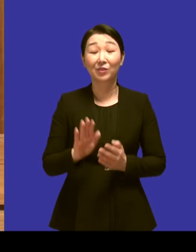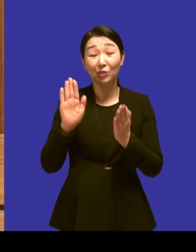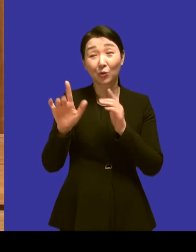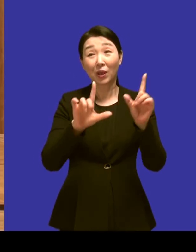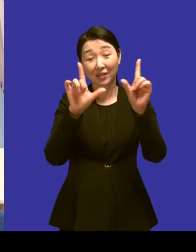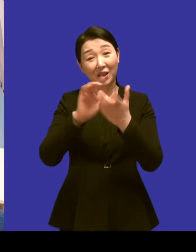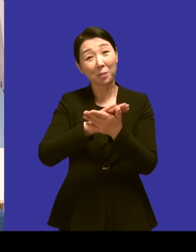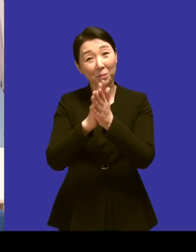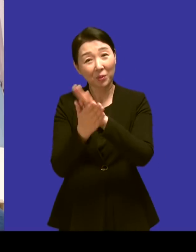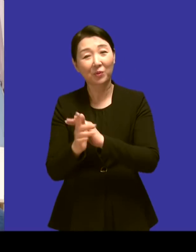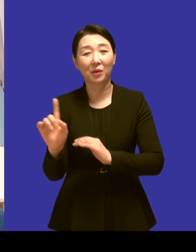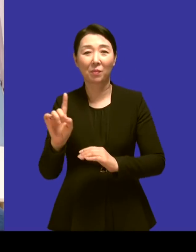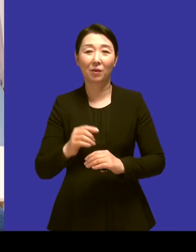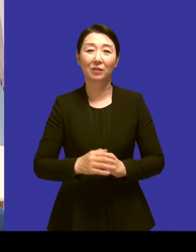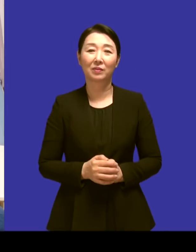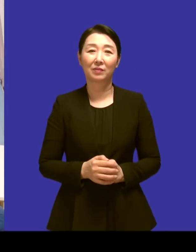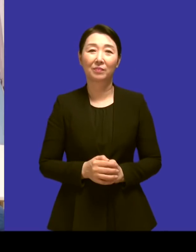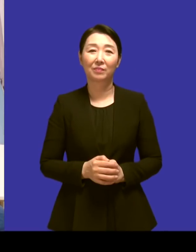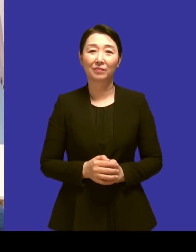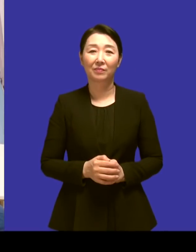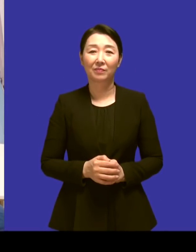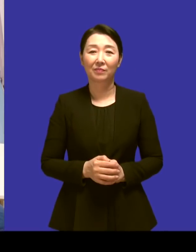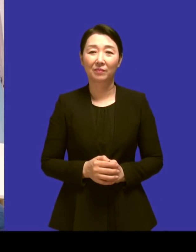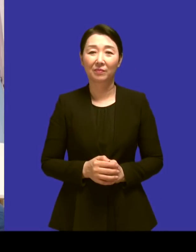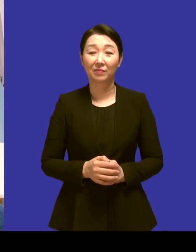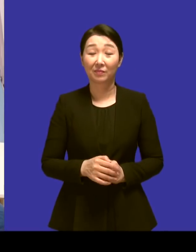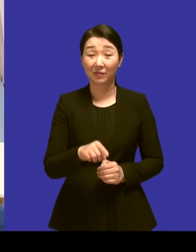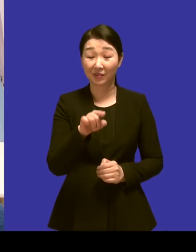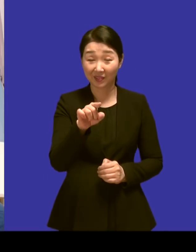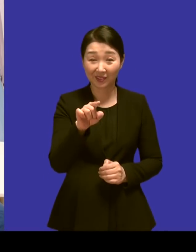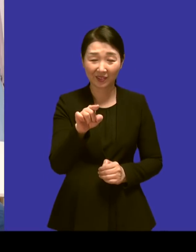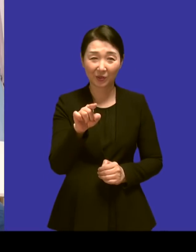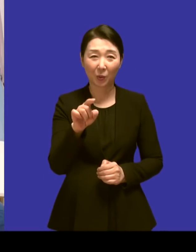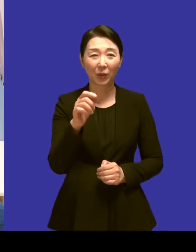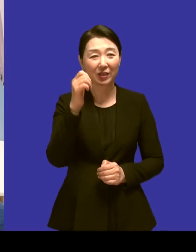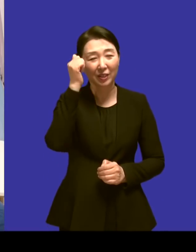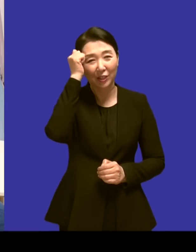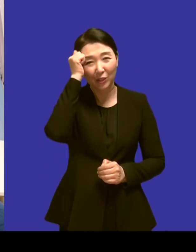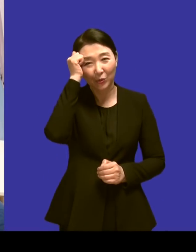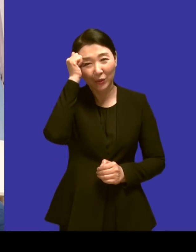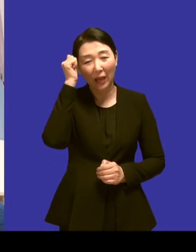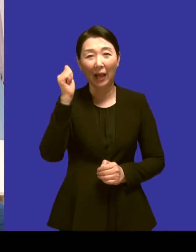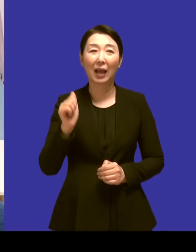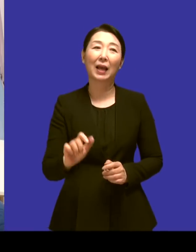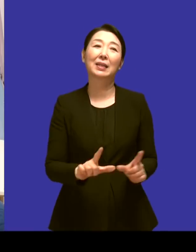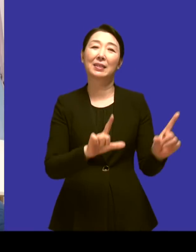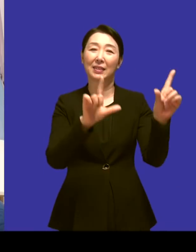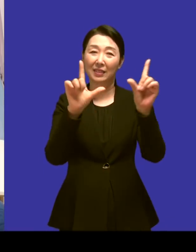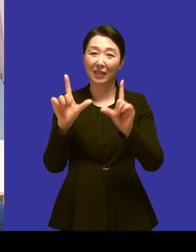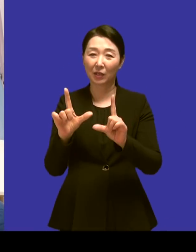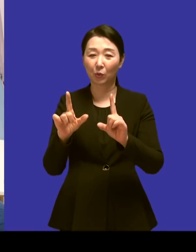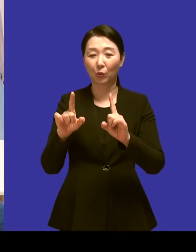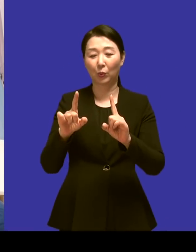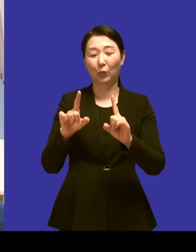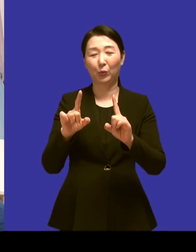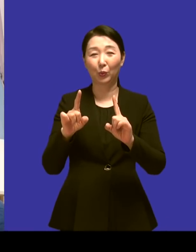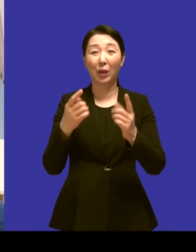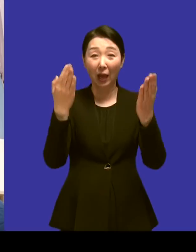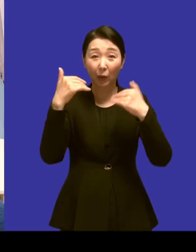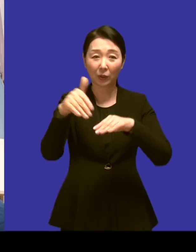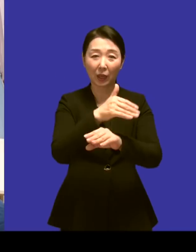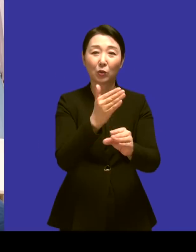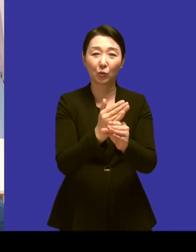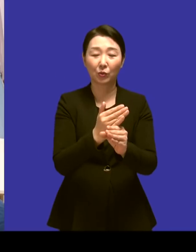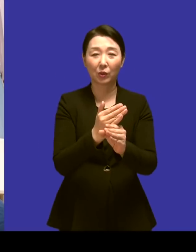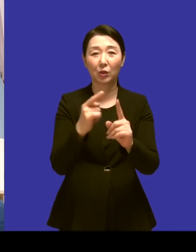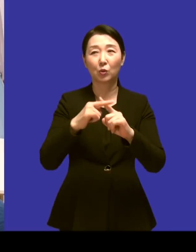변화가 생겼어요? 다운타운에 있는 그 학교로 가고 기숙사에 살다 보니까 네. 이제 교회 공동체를 찾게 됐어요. 네. 그